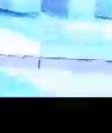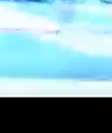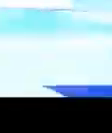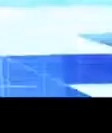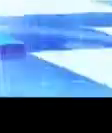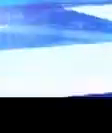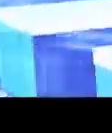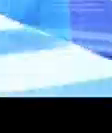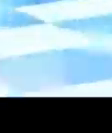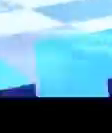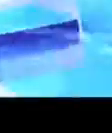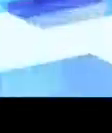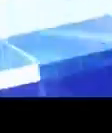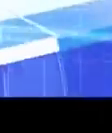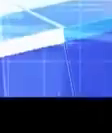Музика